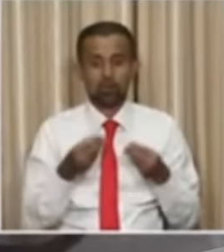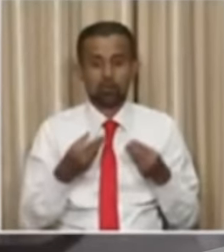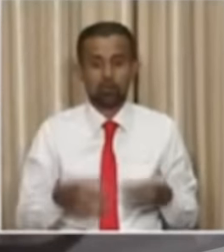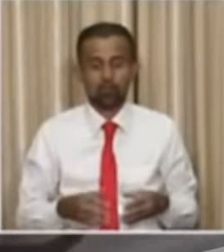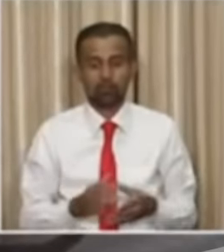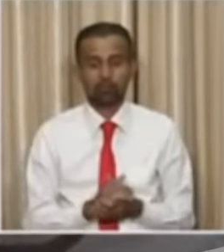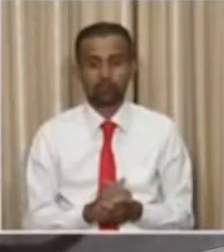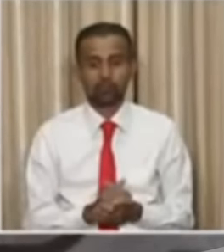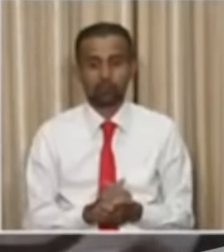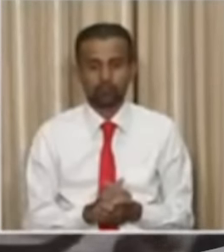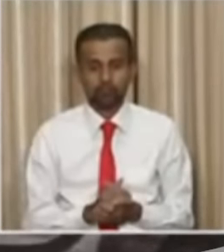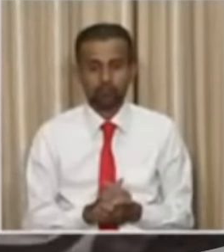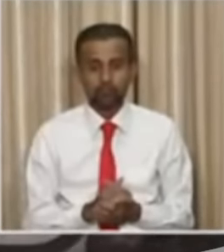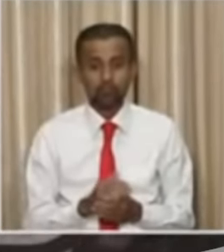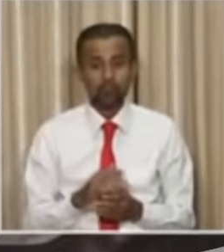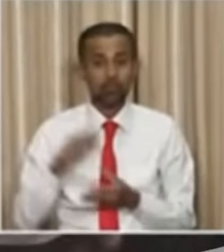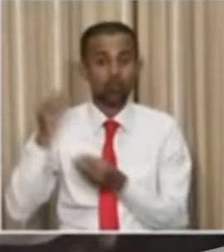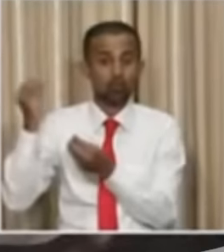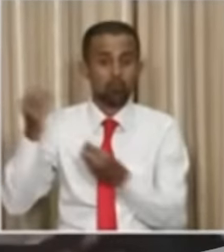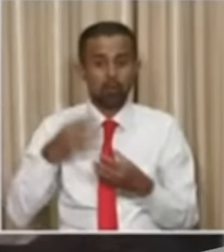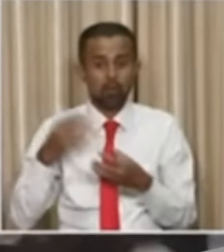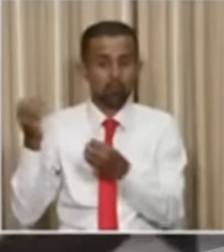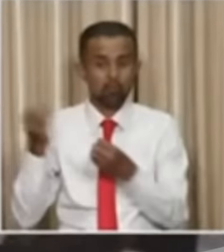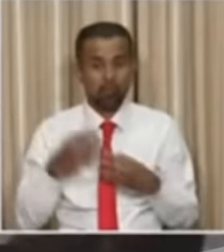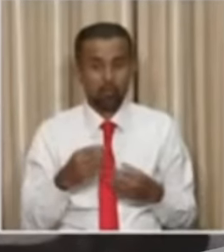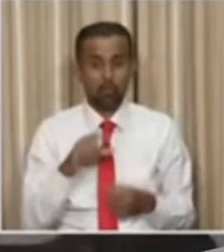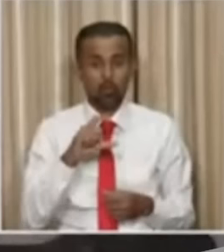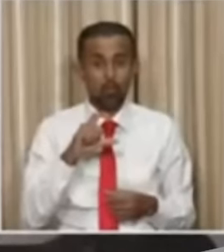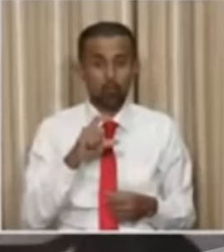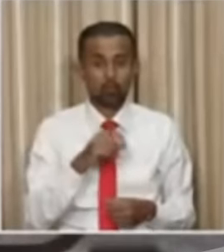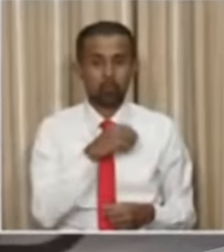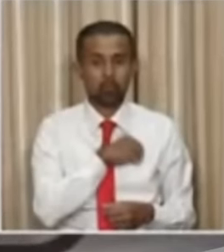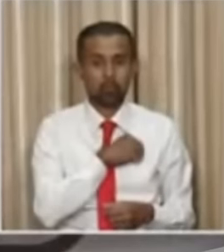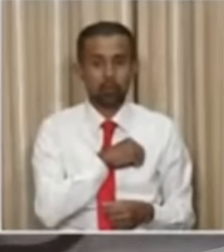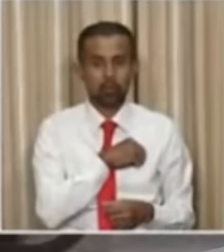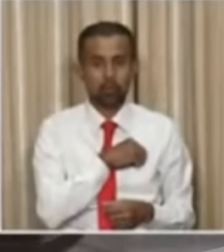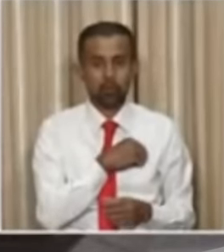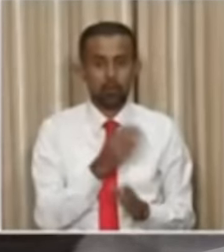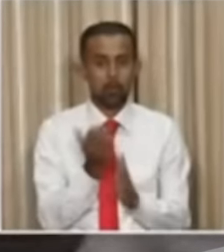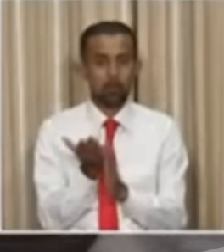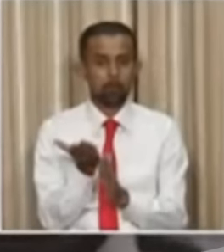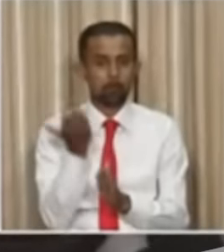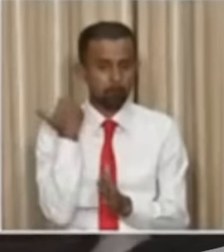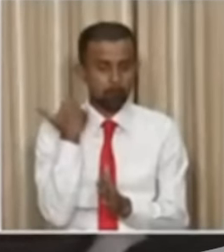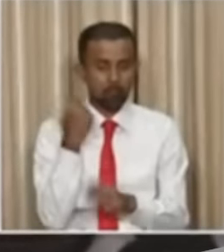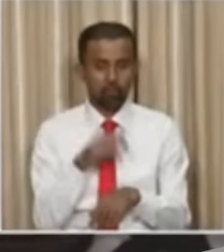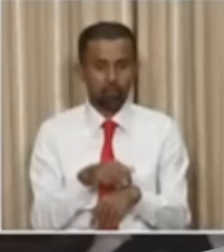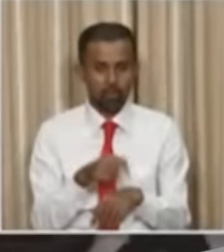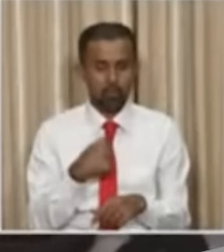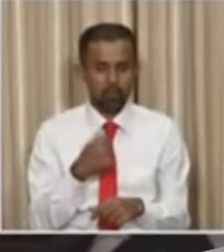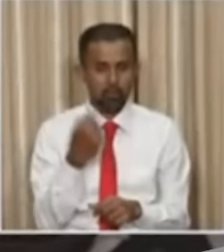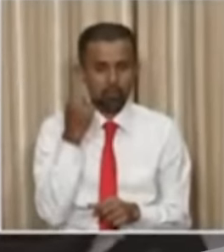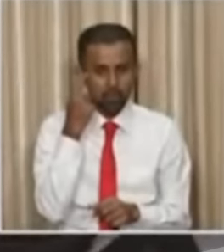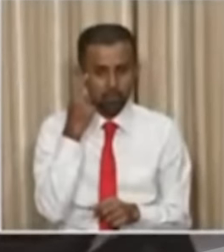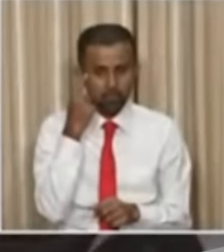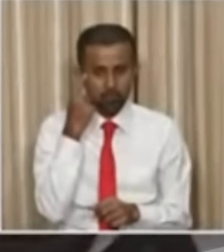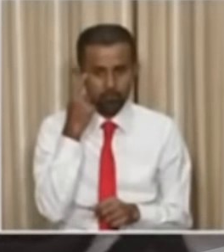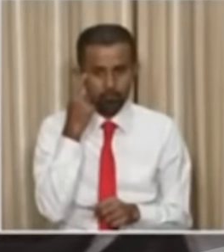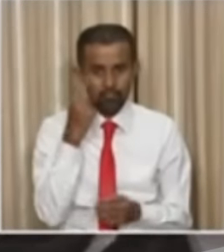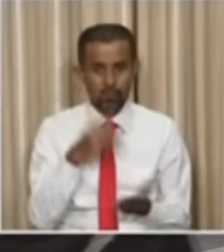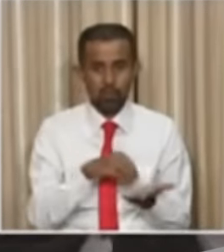ඒ රටින් බඩු ගෙන්නනකොට ගන්න තියෙන කොමිස් එක නිසා. පෞගිය කාලේ අපිට මතකයි